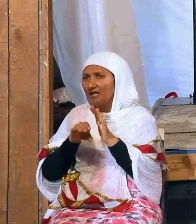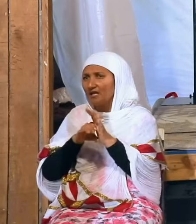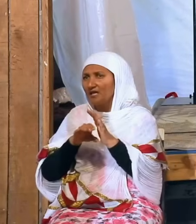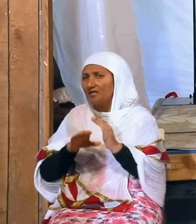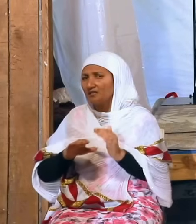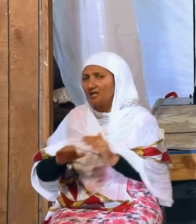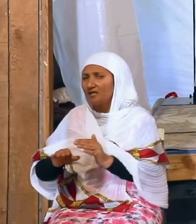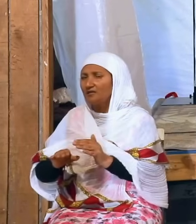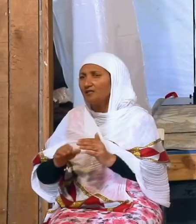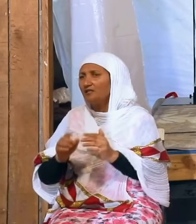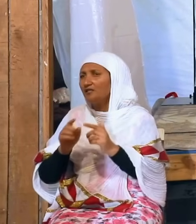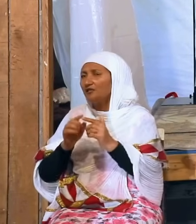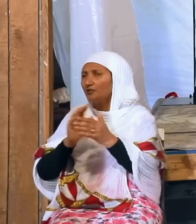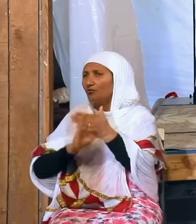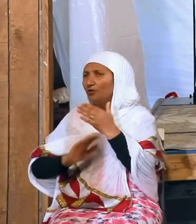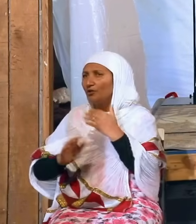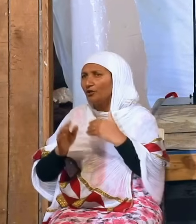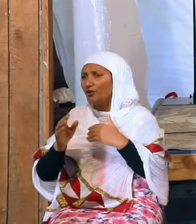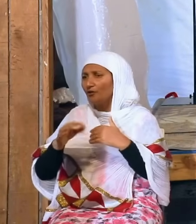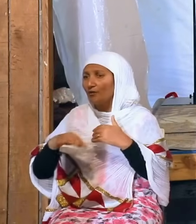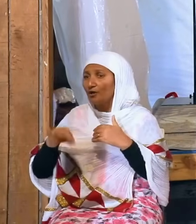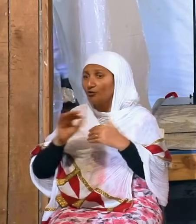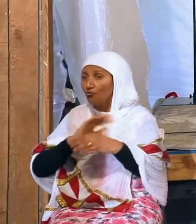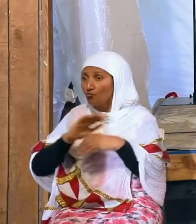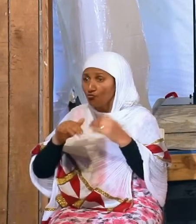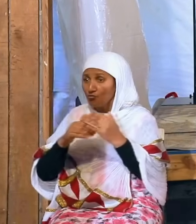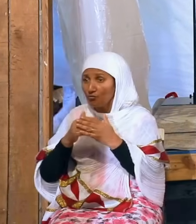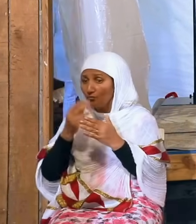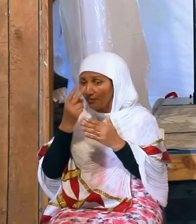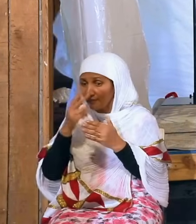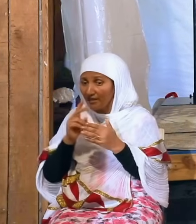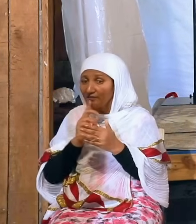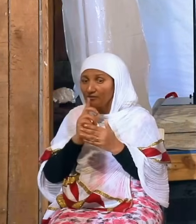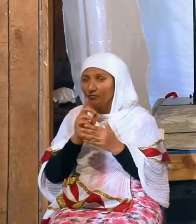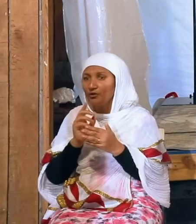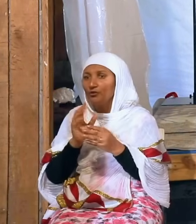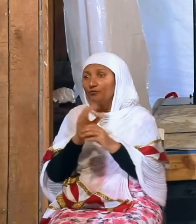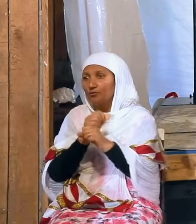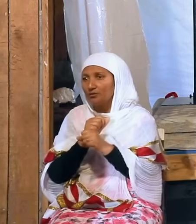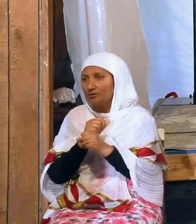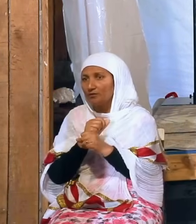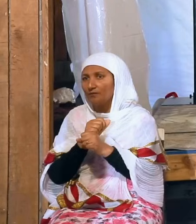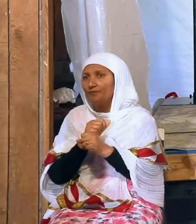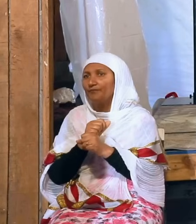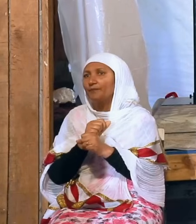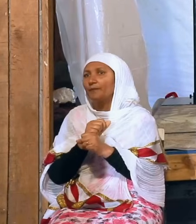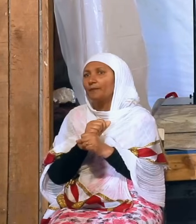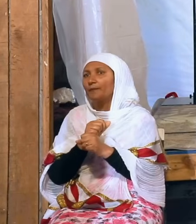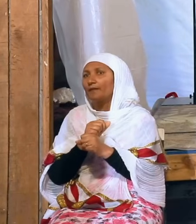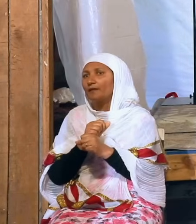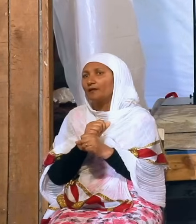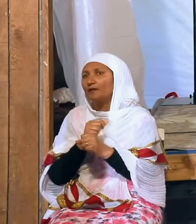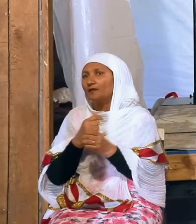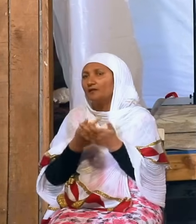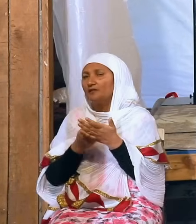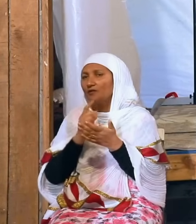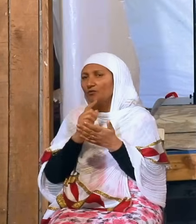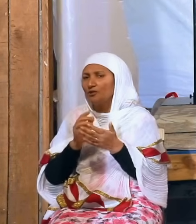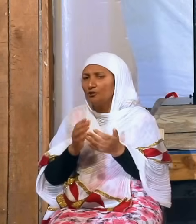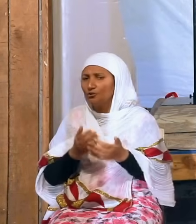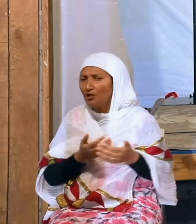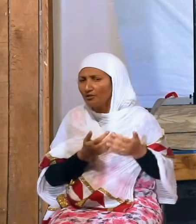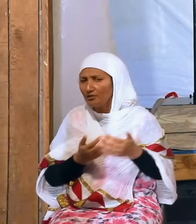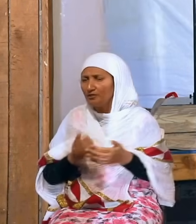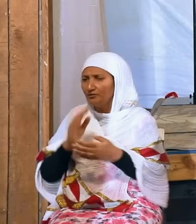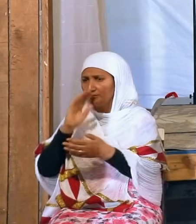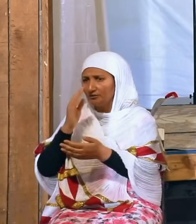ማወቅ የሚፈልገው የሚያገኘውን ነገር ሁሉ በመንከስ ነው ያ የማወቅ ጥያቄ ነው ነግሶ ነው ማወቅ የሚፈልገው ለዛ ነው ህፃን ልጅ ያገኘውን ሁሉ ወደ አፉ